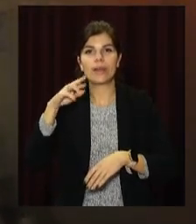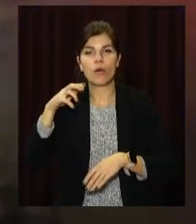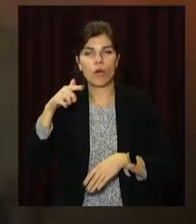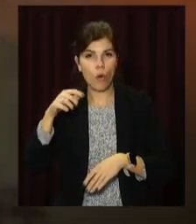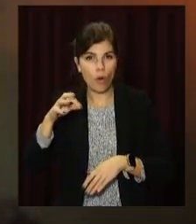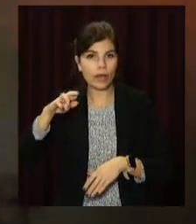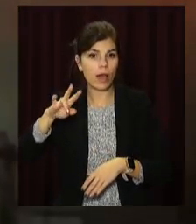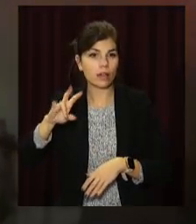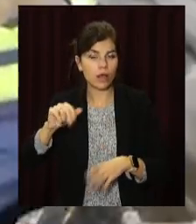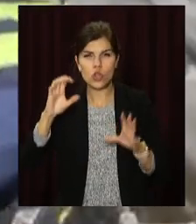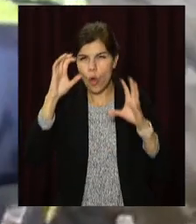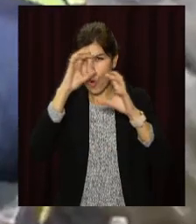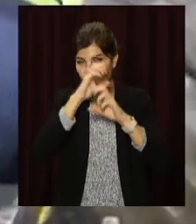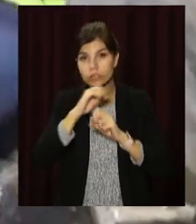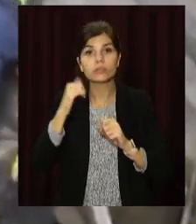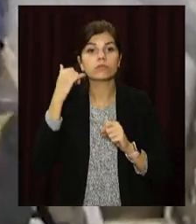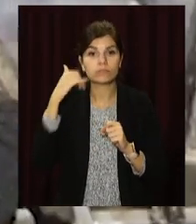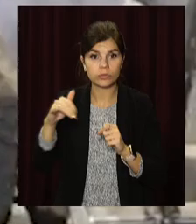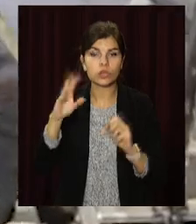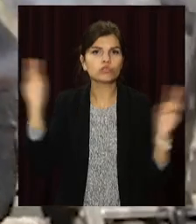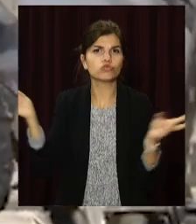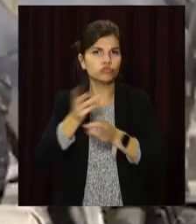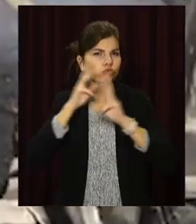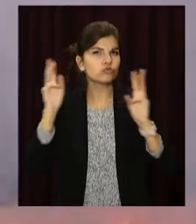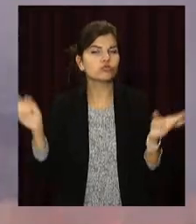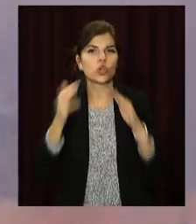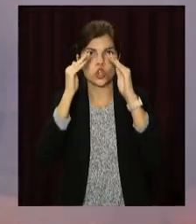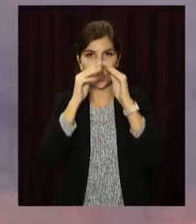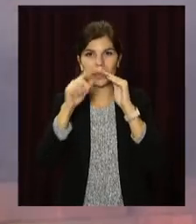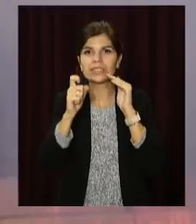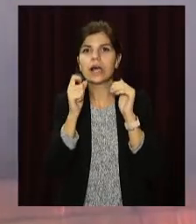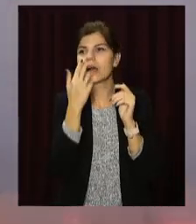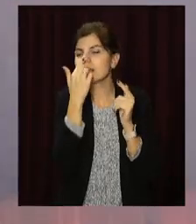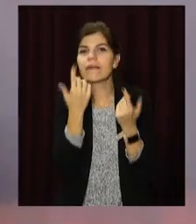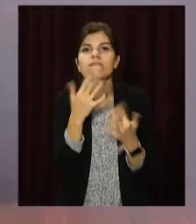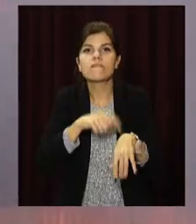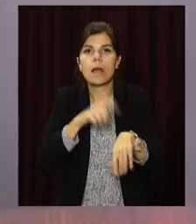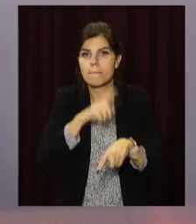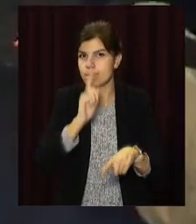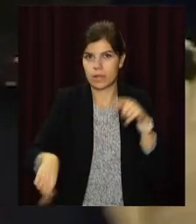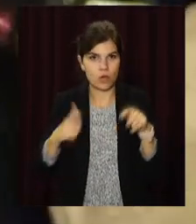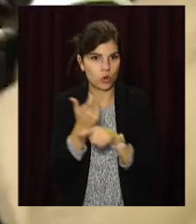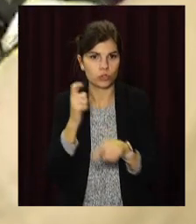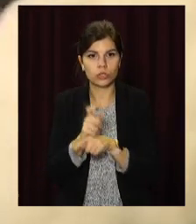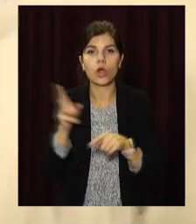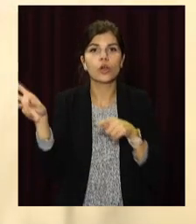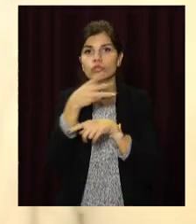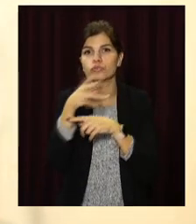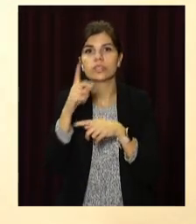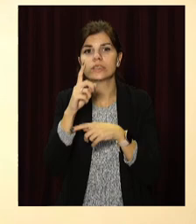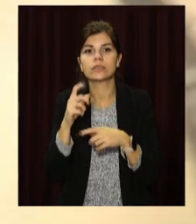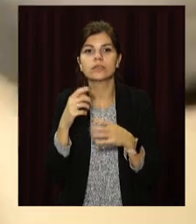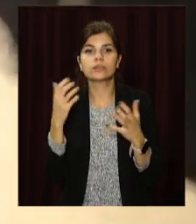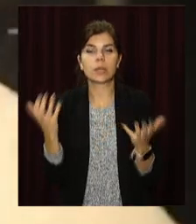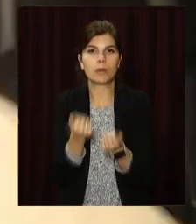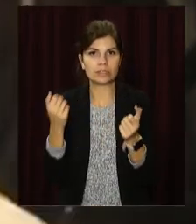опівночі. Полум'я розповсюдилося будівлею за лічені хвилини. Його приборкували за 20 рятувальників. Вогонь згасили,